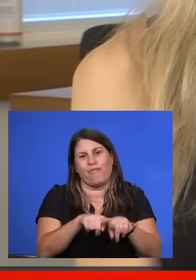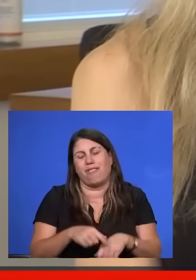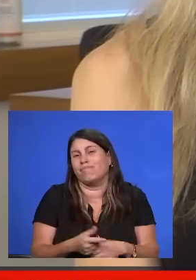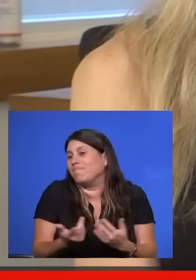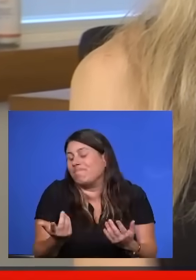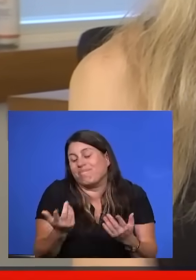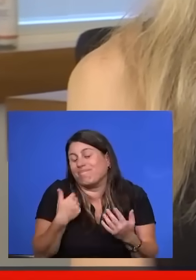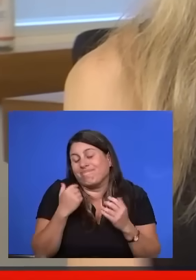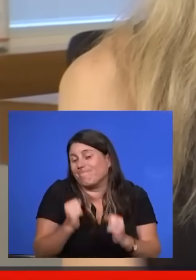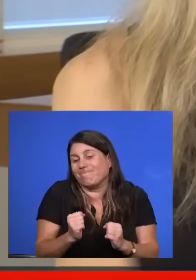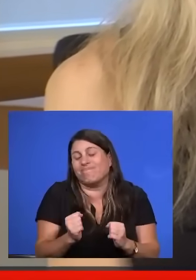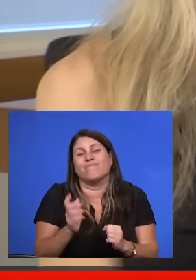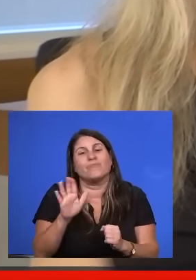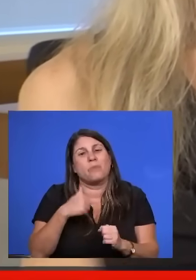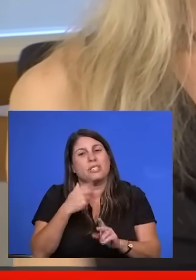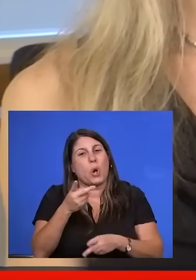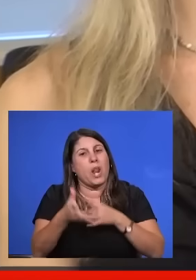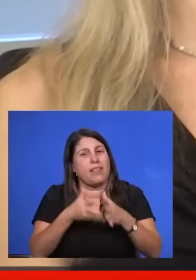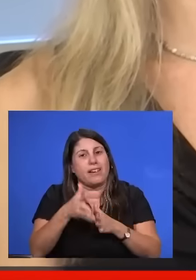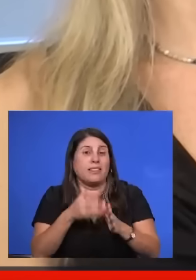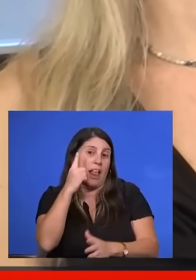זה שזה לדעתי,